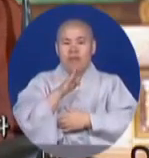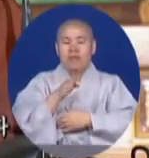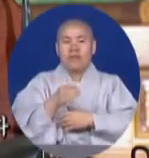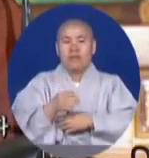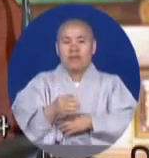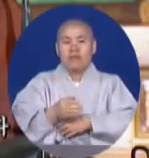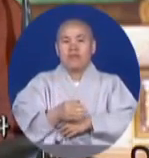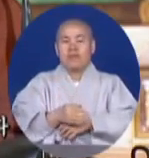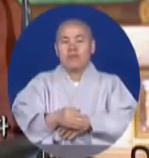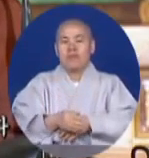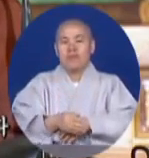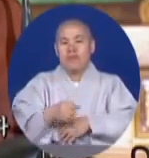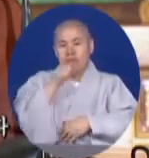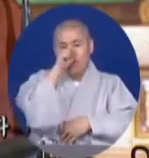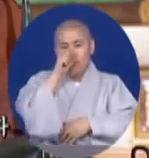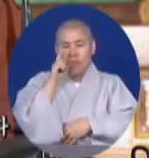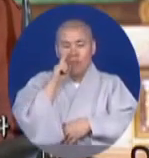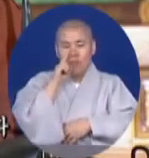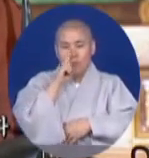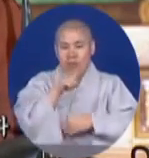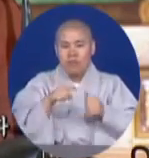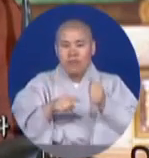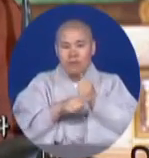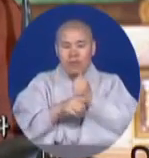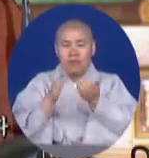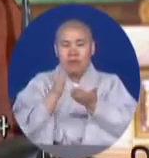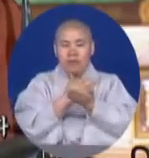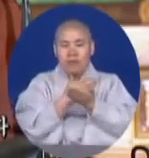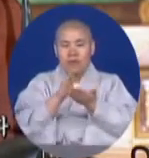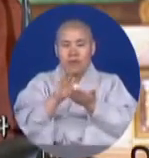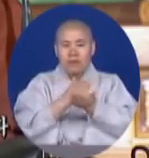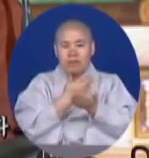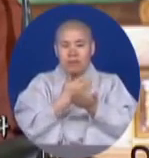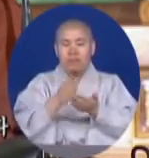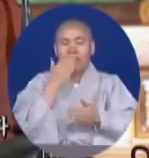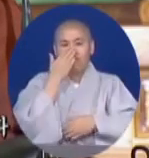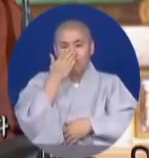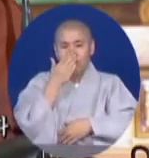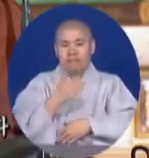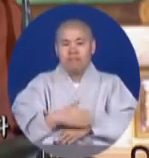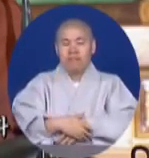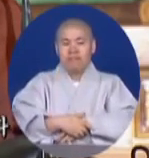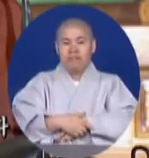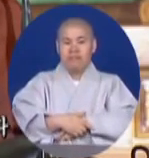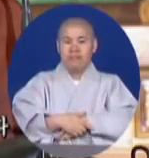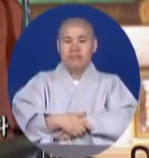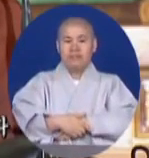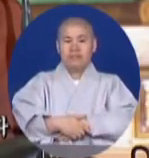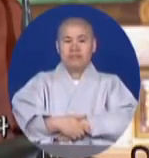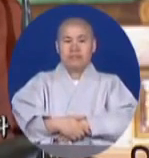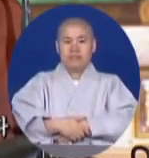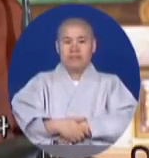능히 좋고 나쁜 뜻을 분별할 수가 있다. 이게 학습입니다.